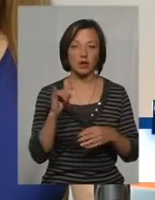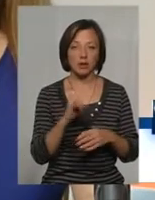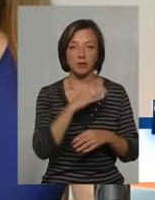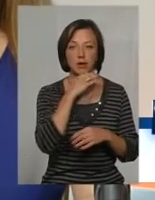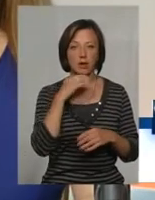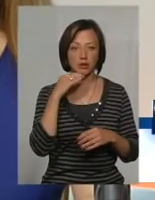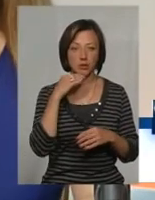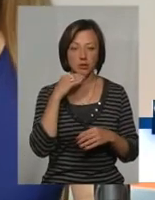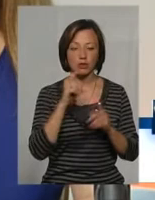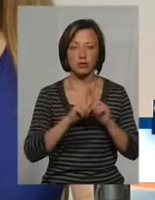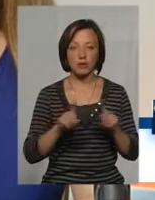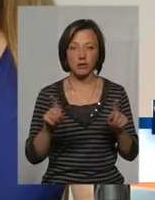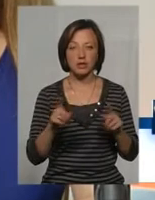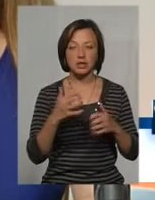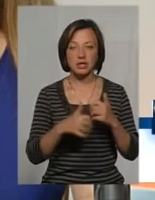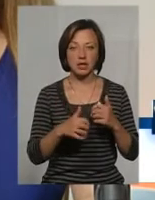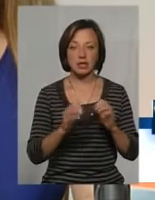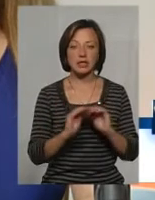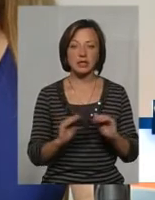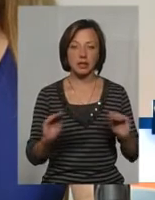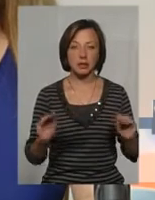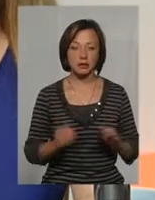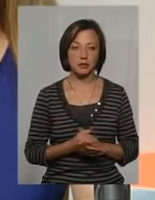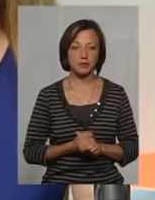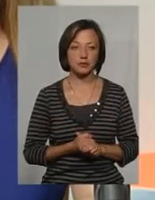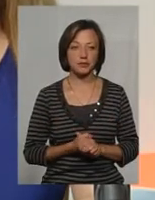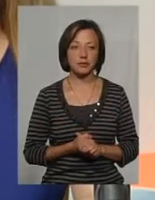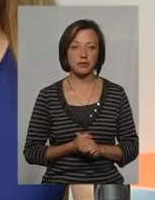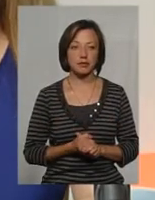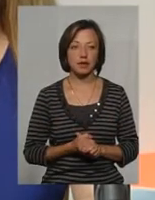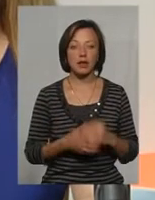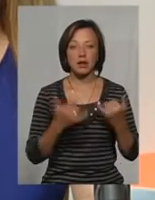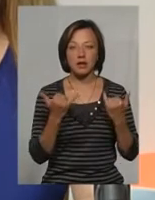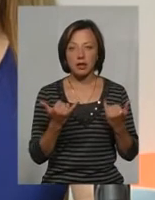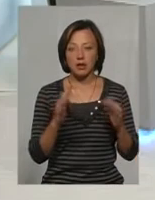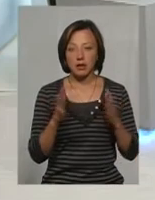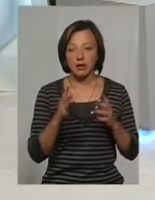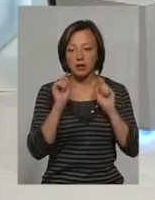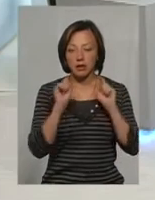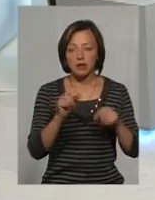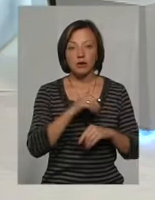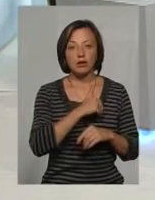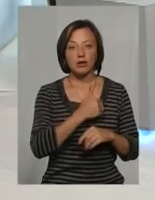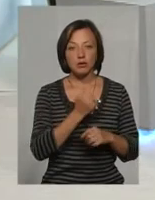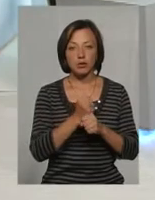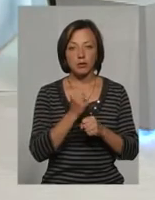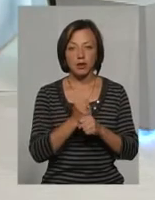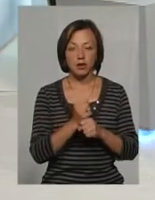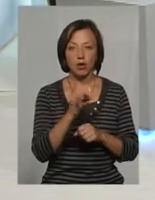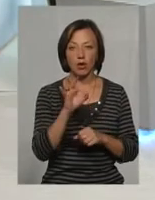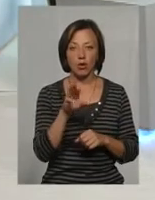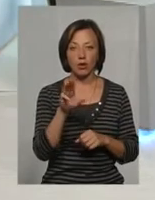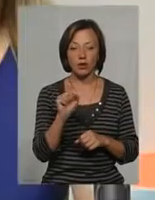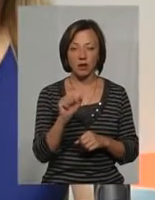дуже багато, особливо серед маленьких дітей. Тому що от я в даному випадку хочу зробити акцент на